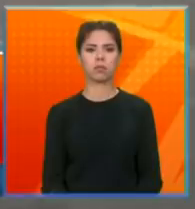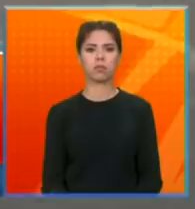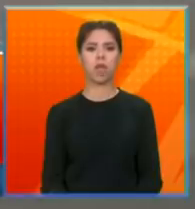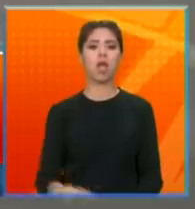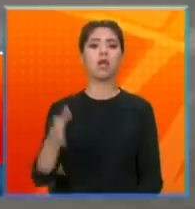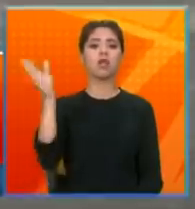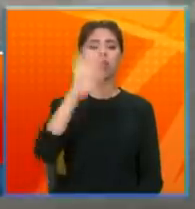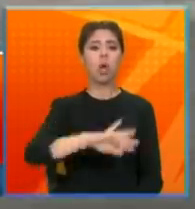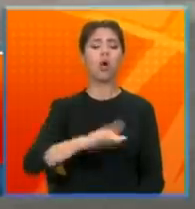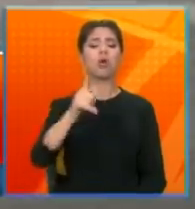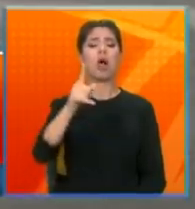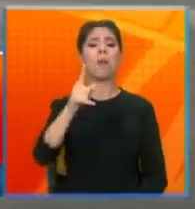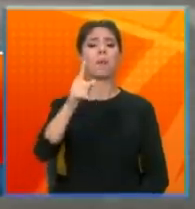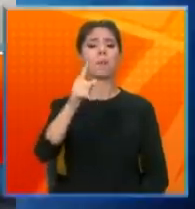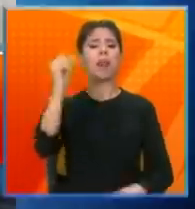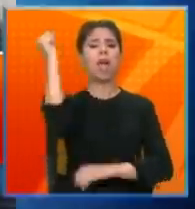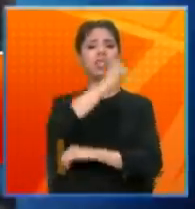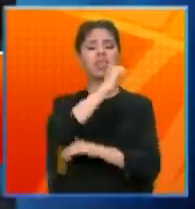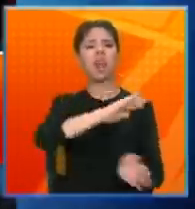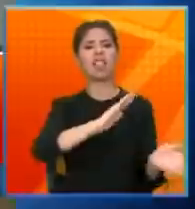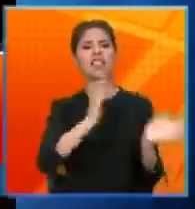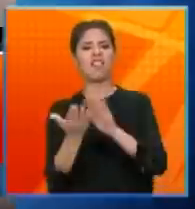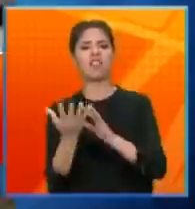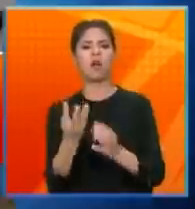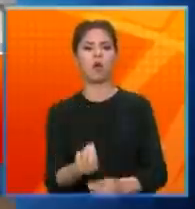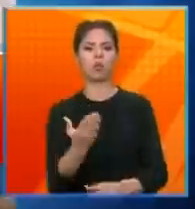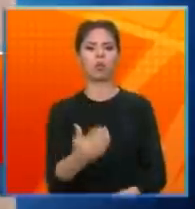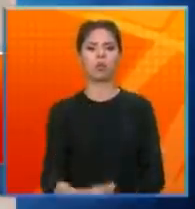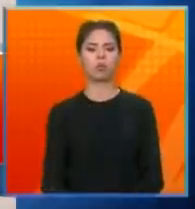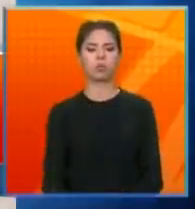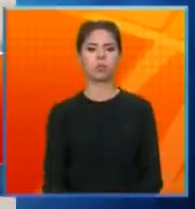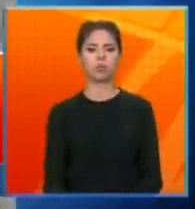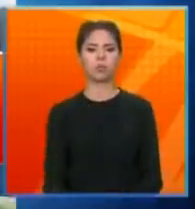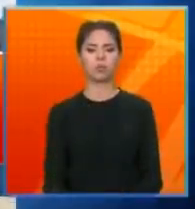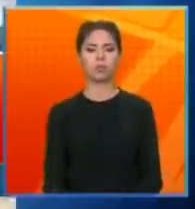Sonra sert esen rüzgar bir tırı devirdi. Arabası yatmış.